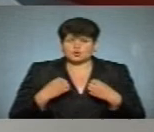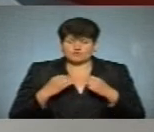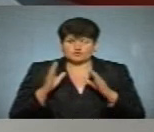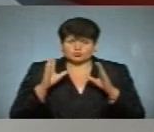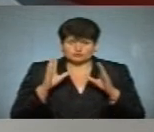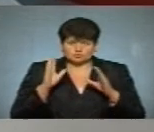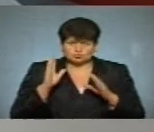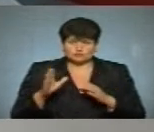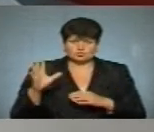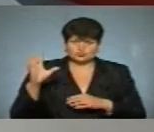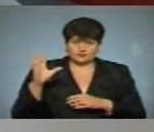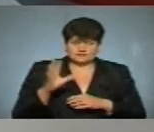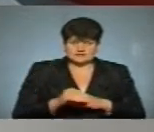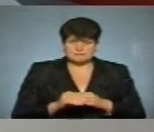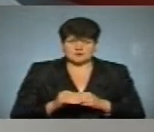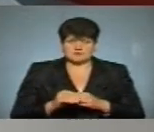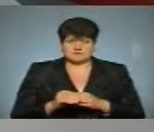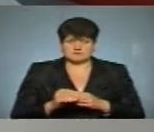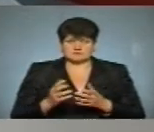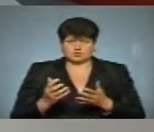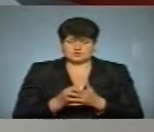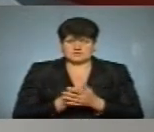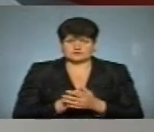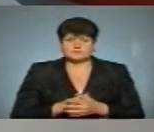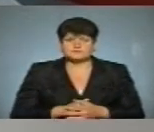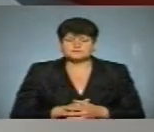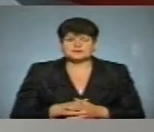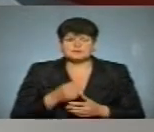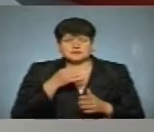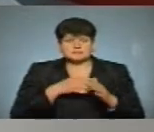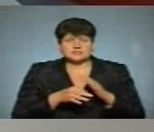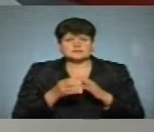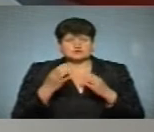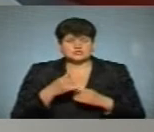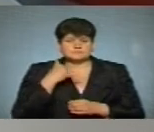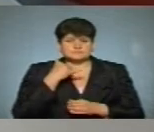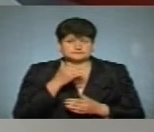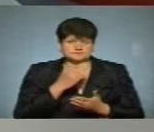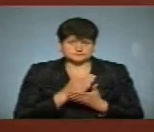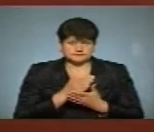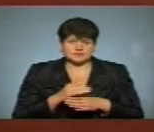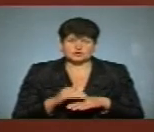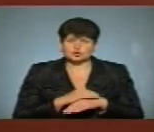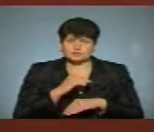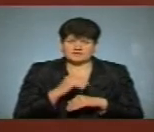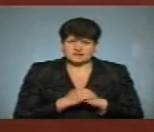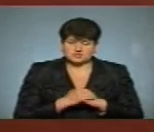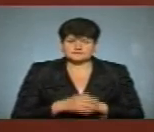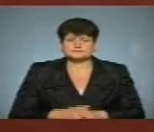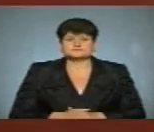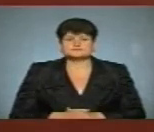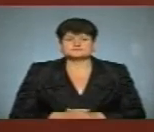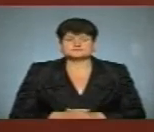всіма зберігатись, досягнуті будуть. І мені підказують, ще один телефонний дзвінок маємо. Доброго вечора.